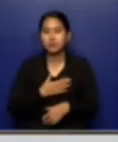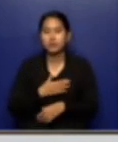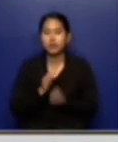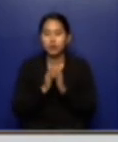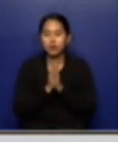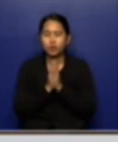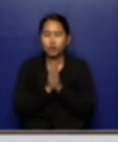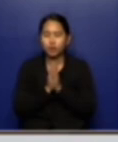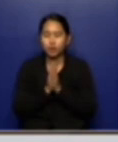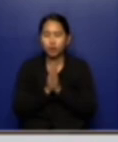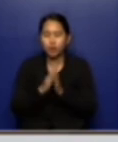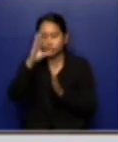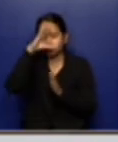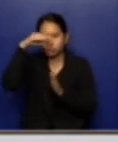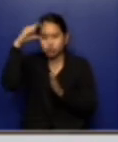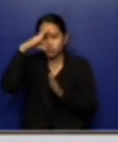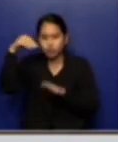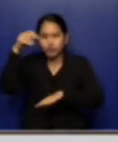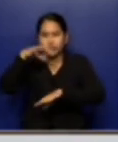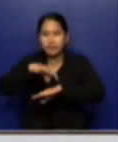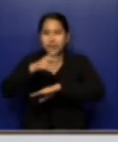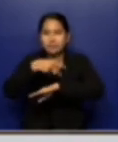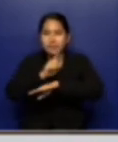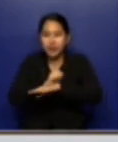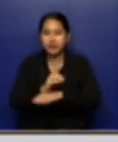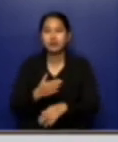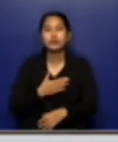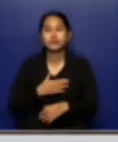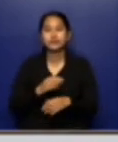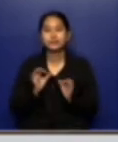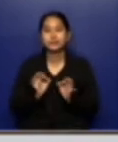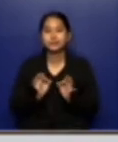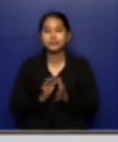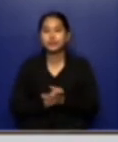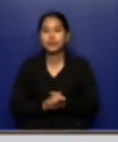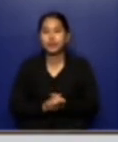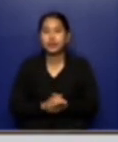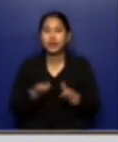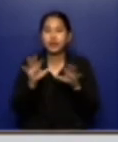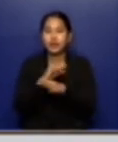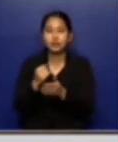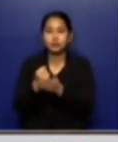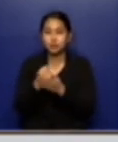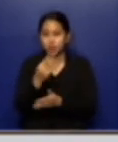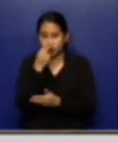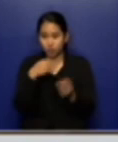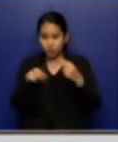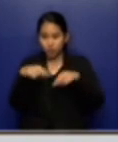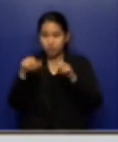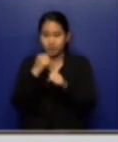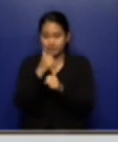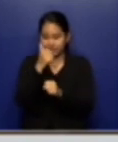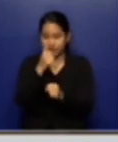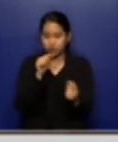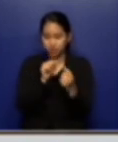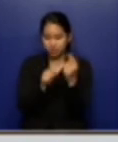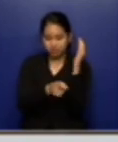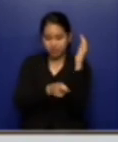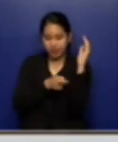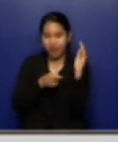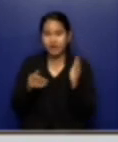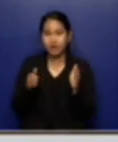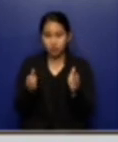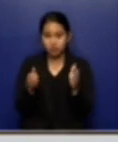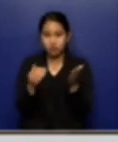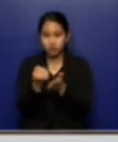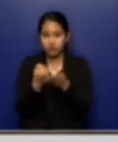ว่าให้ท่านมานั่งนะครับก็ท่านก็ได้มานั่งนะครับก็เป็นพยานชั้นเอกเลยนะฮะเรื่องนี้พลาแอดฟันเราจะติดตามด้วยกันนะครับท่านประธาน